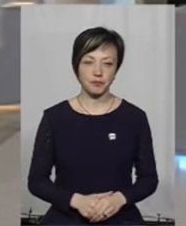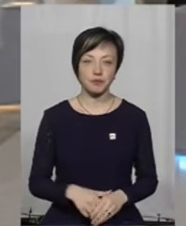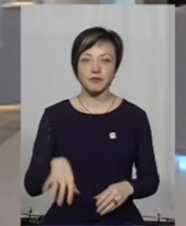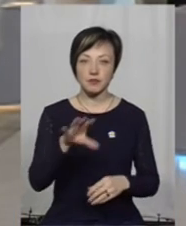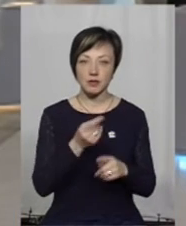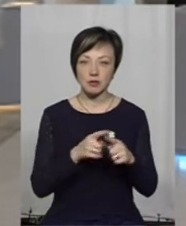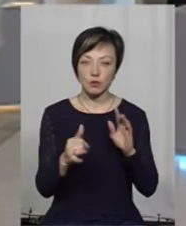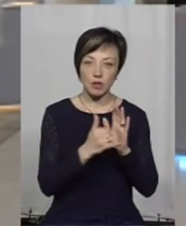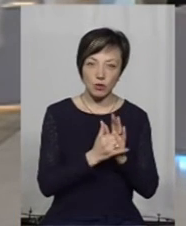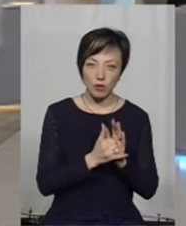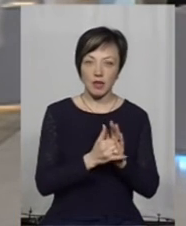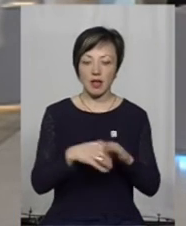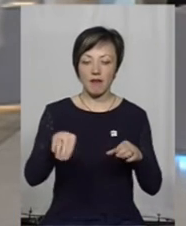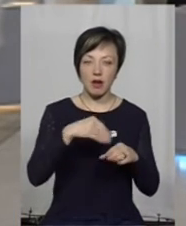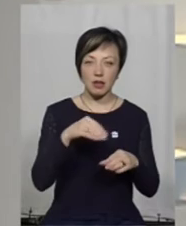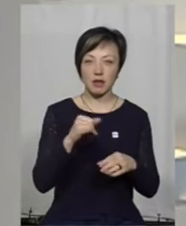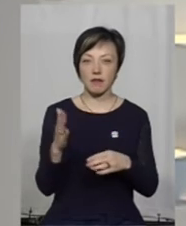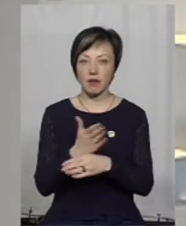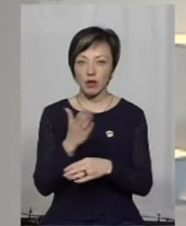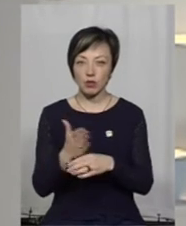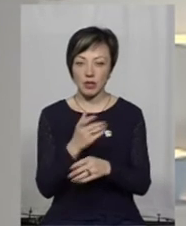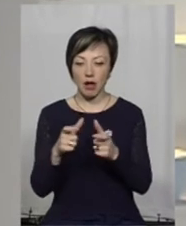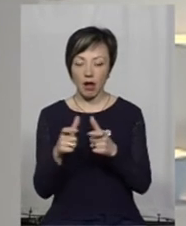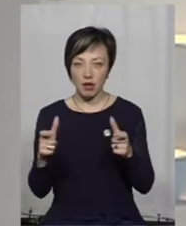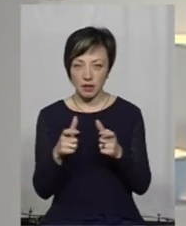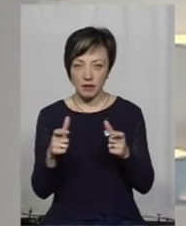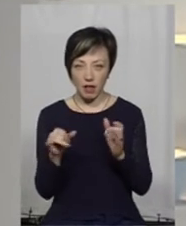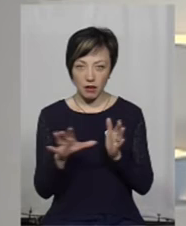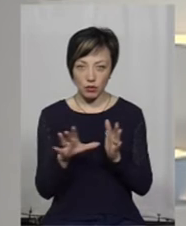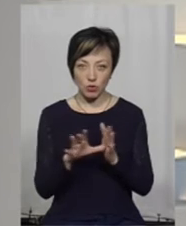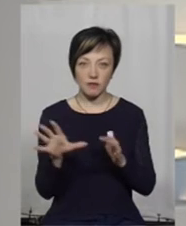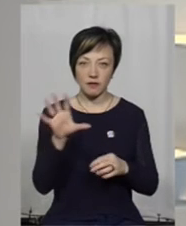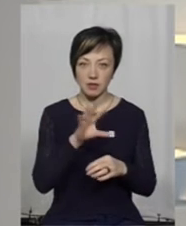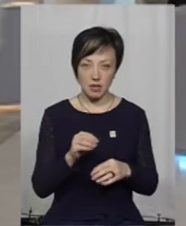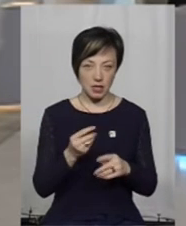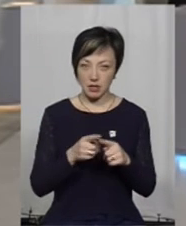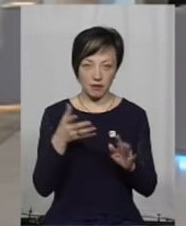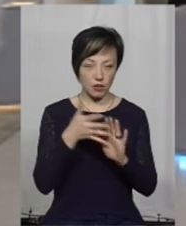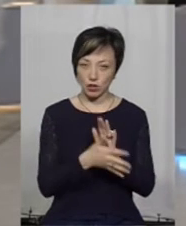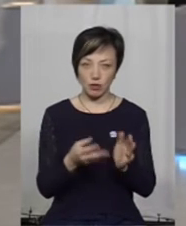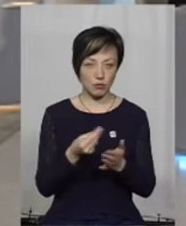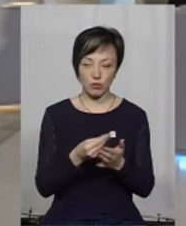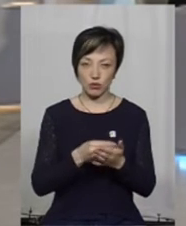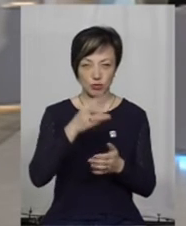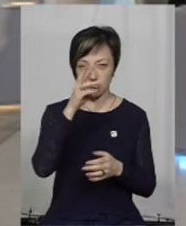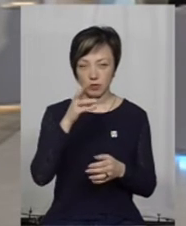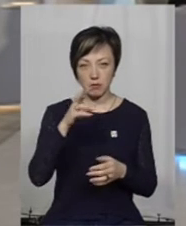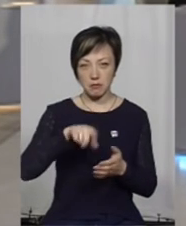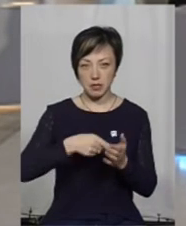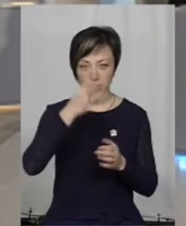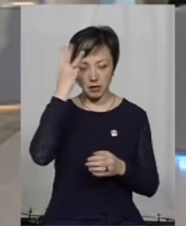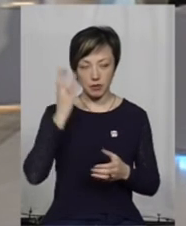Тобто усе це і встановлення валідаторів, і виготовлення, власне, оцих от квитків електронних, так. Усе, на все це не витрачаються не кошти державного кошти.